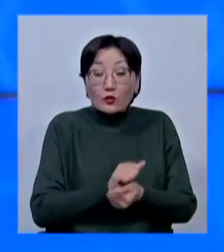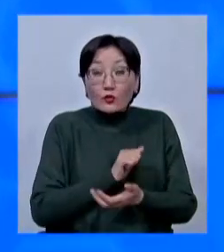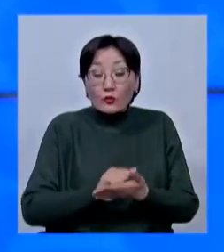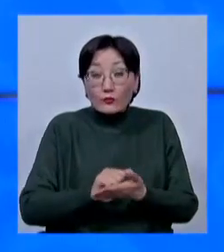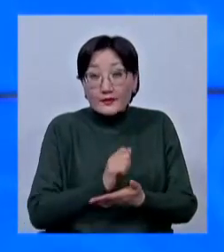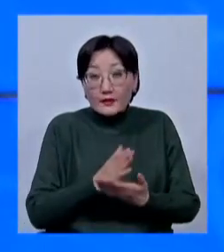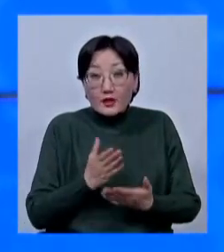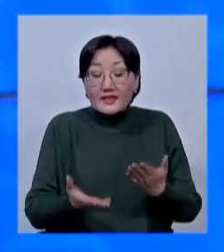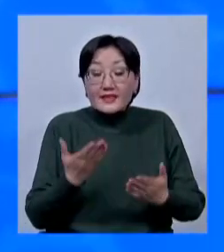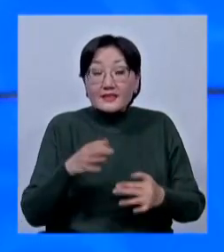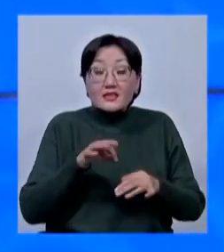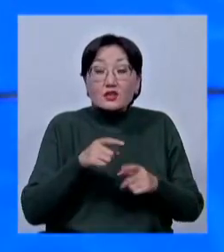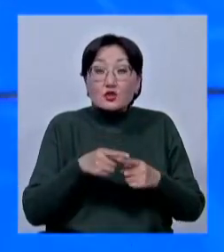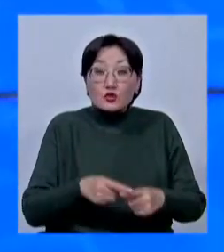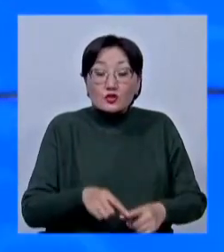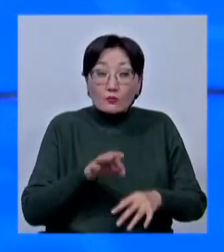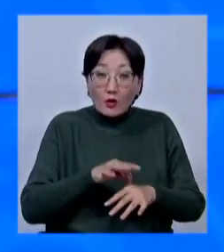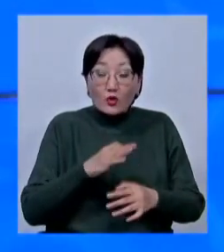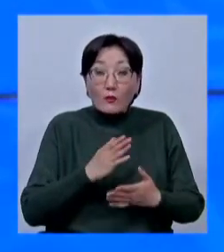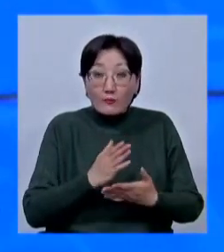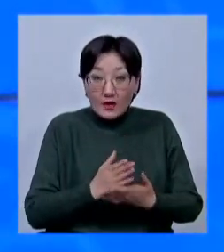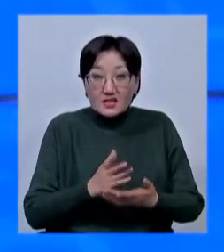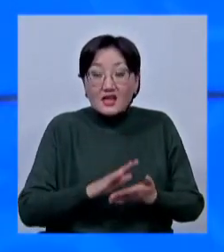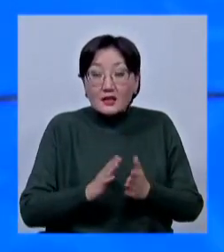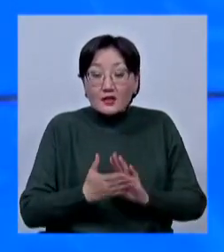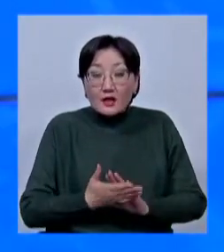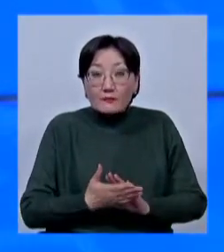қарайтта, егер созылмалы ауру болса, ол бала кезекші сыныпқа алынбайды.